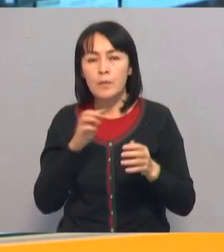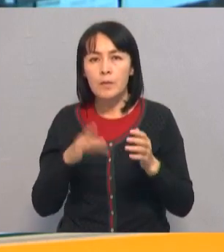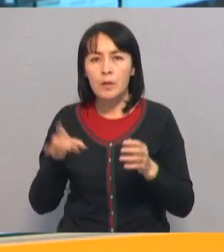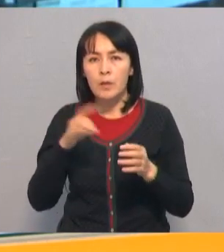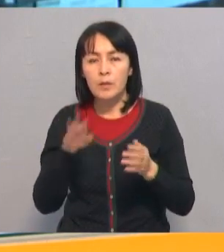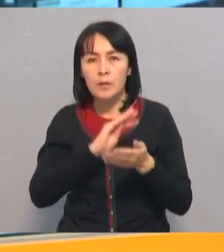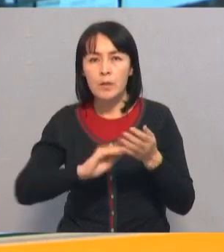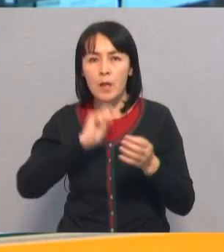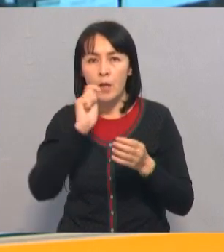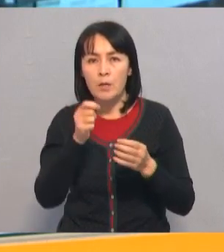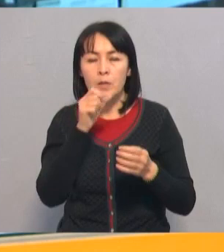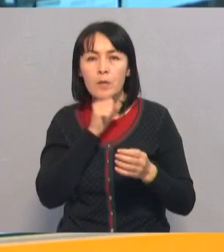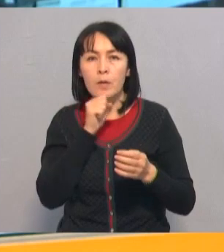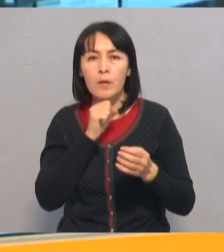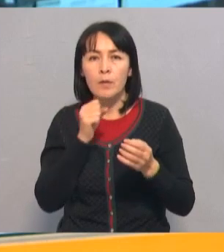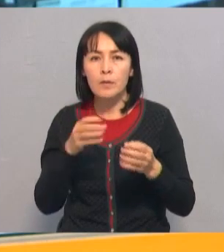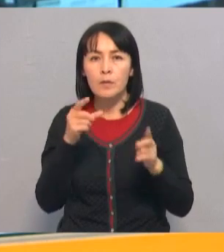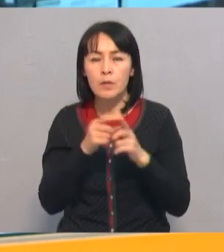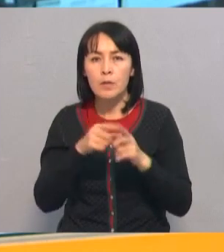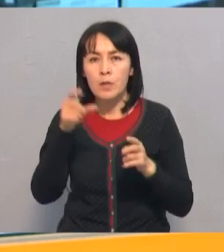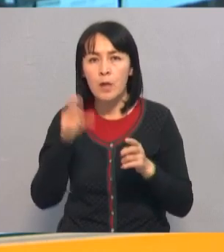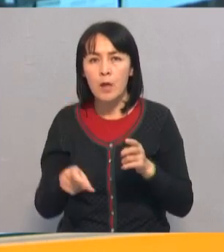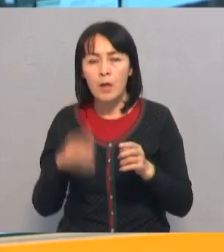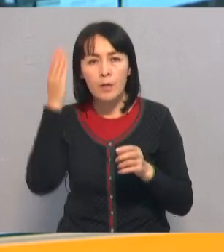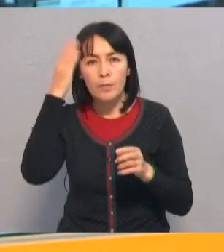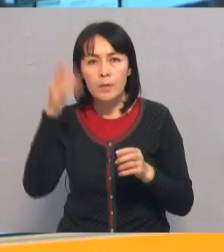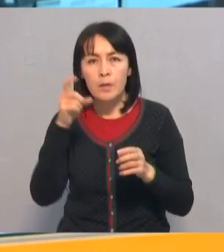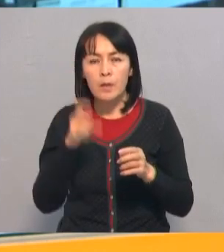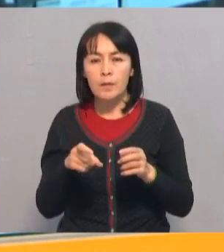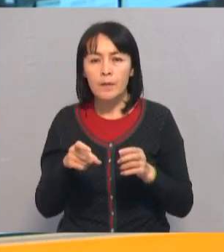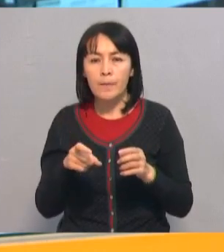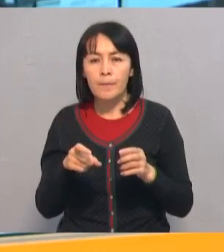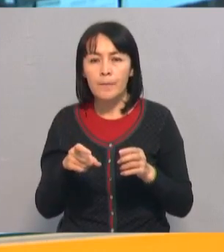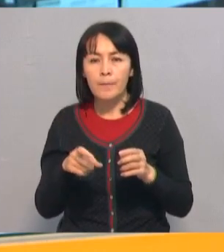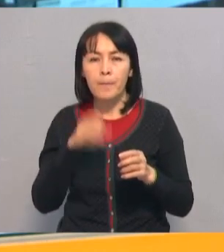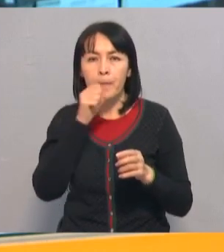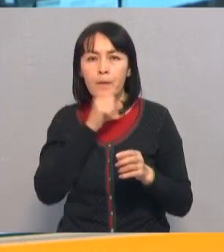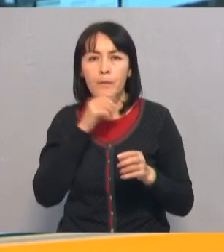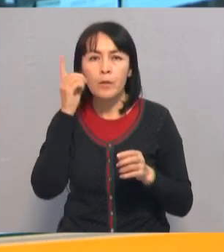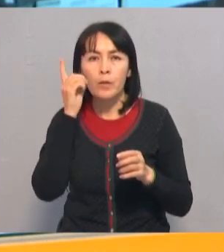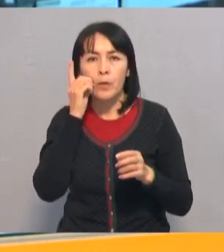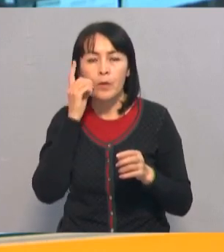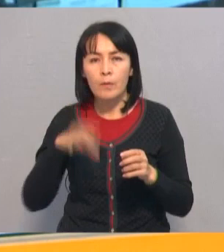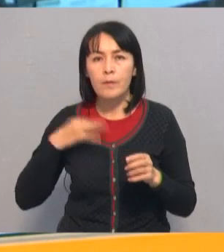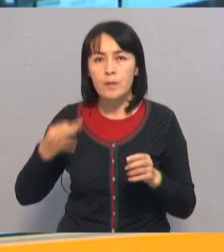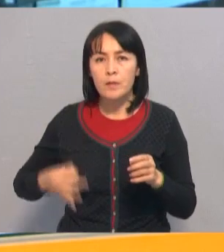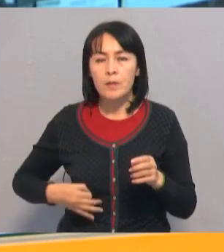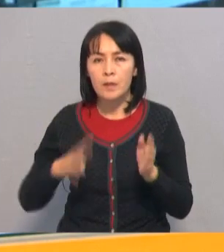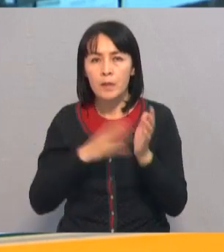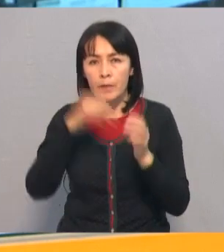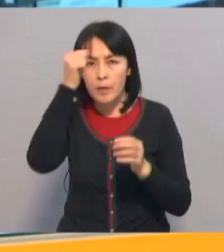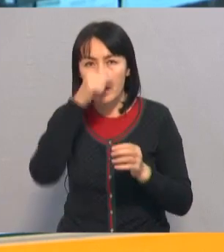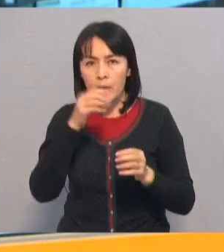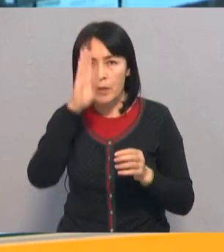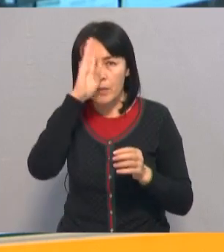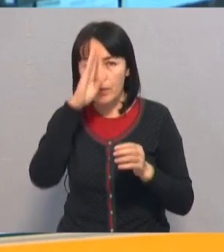с заявлением о грабеже. Со слов горожанина, неизвестный похитил смартфон его сына. 9-летний